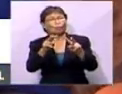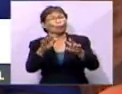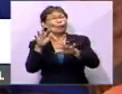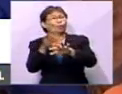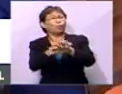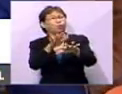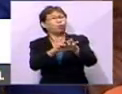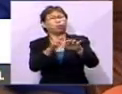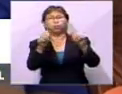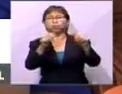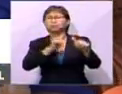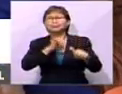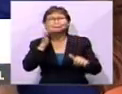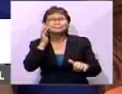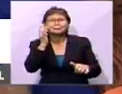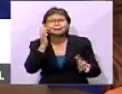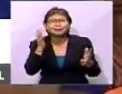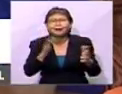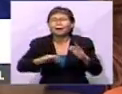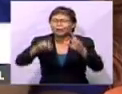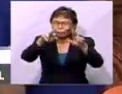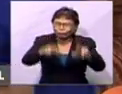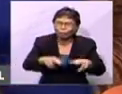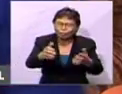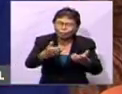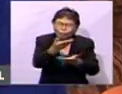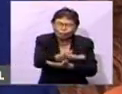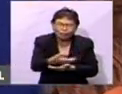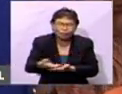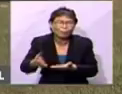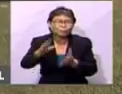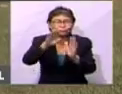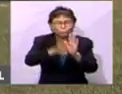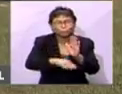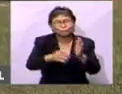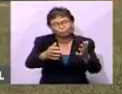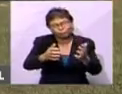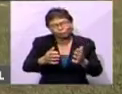tak sangka sebenarnya rakyat dia nak barang yang murah.